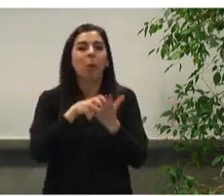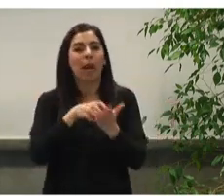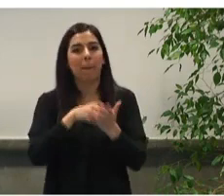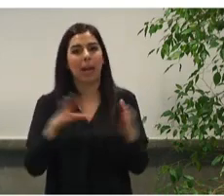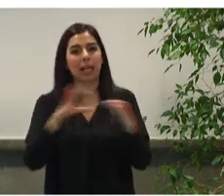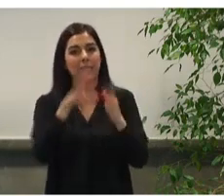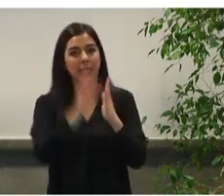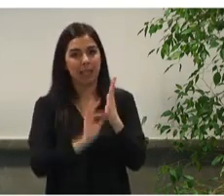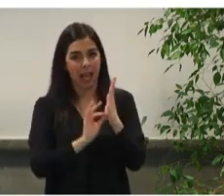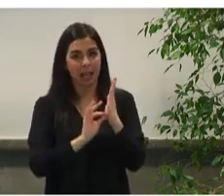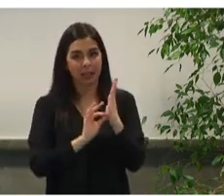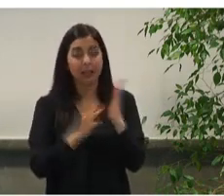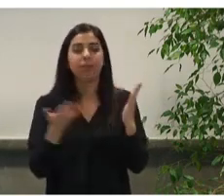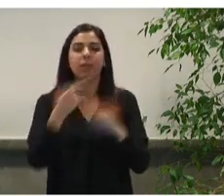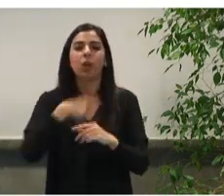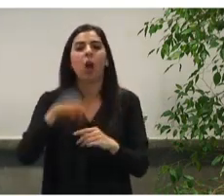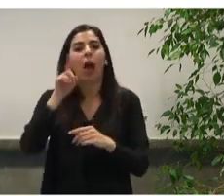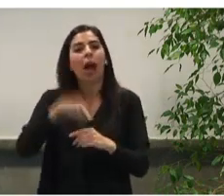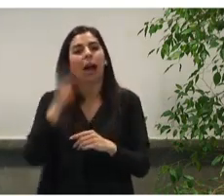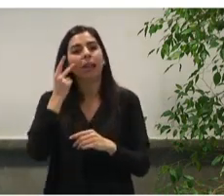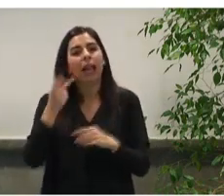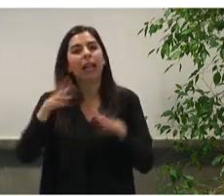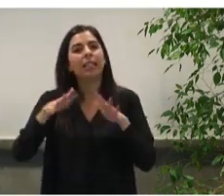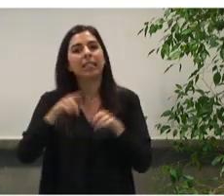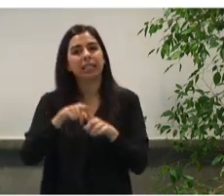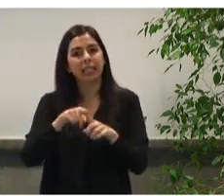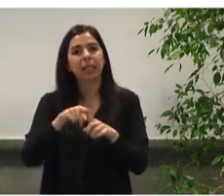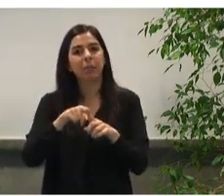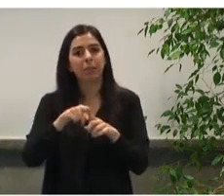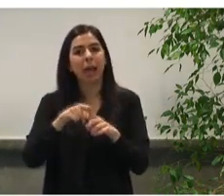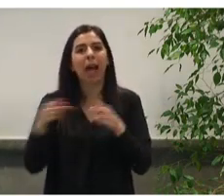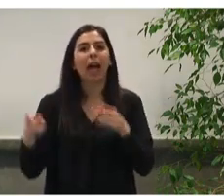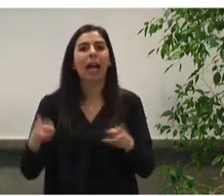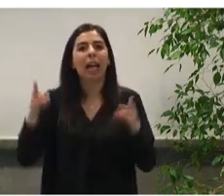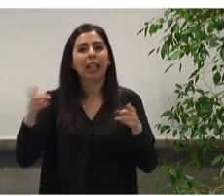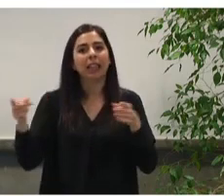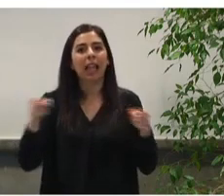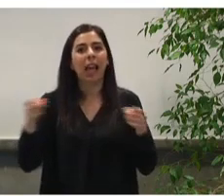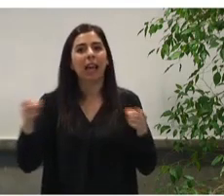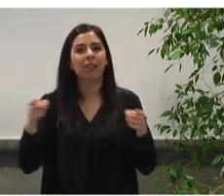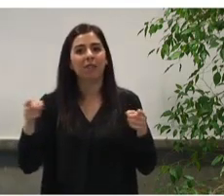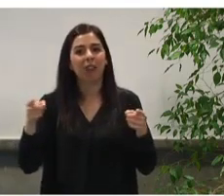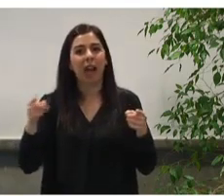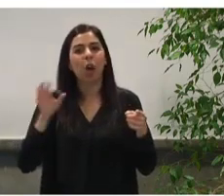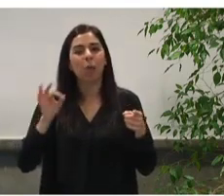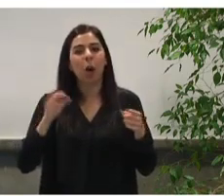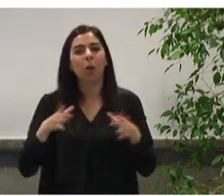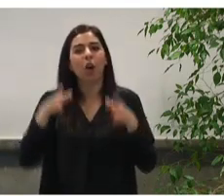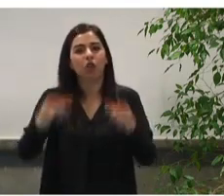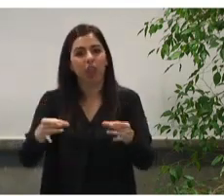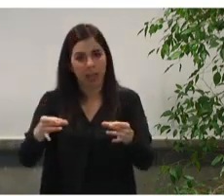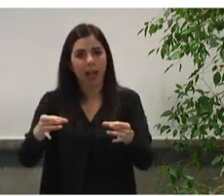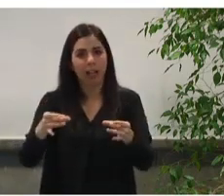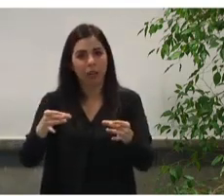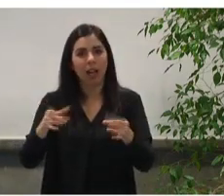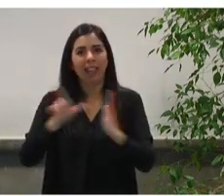dati, noi abbiamo anche stimato l'intervallo seriale, cioè il tempo di generazione, che è il